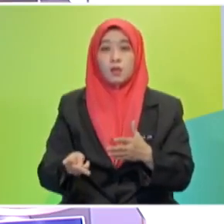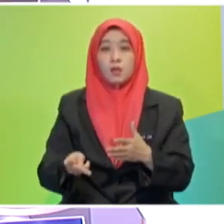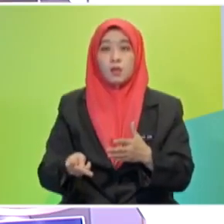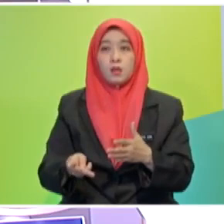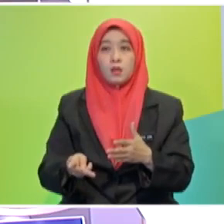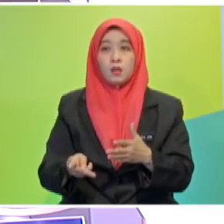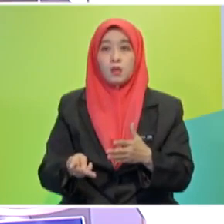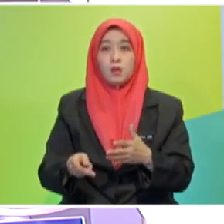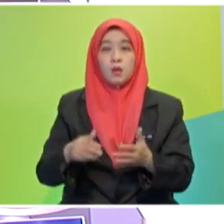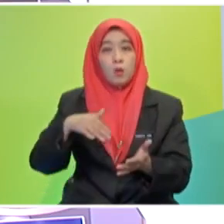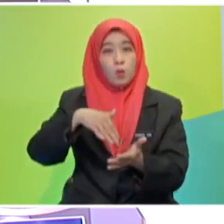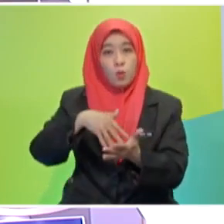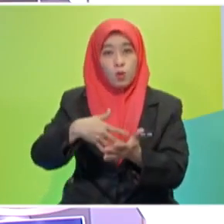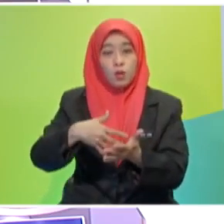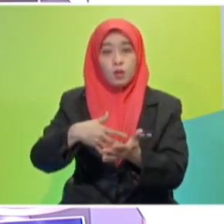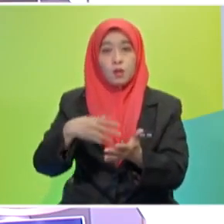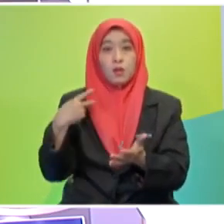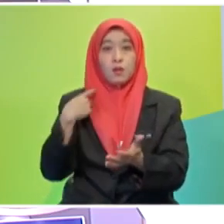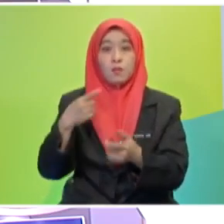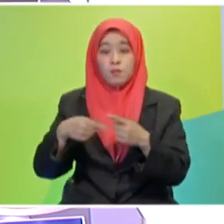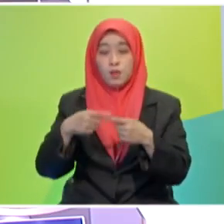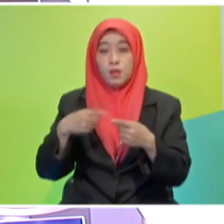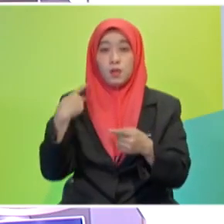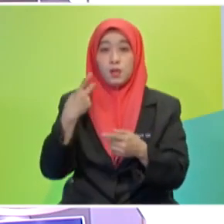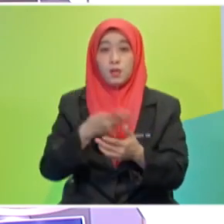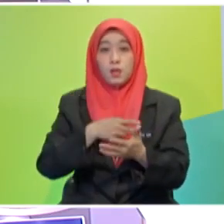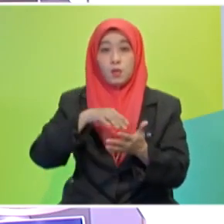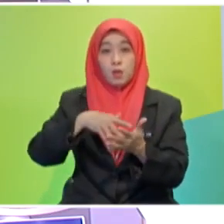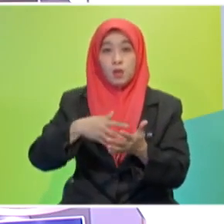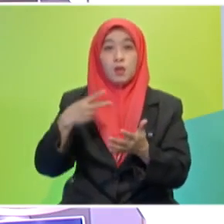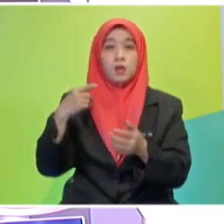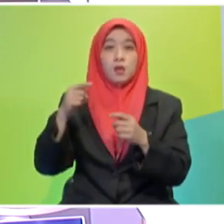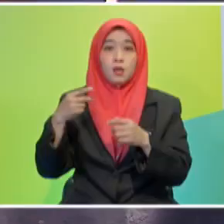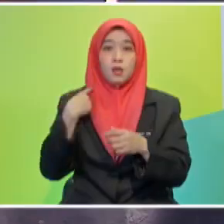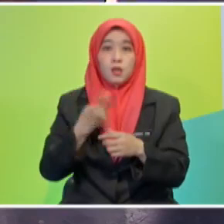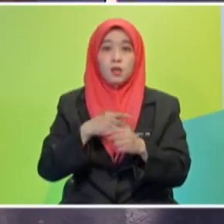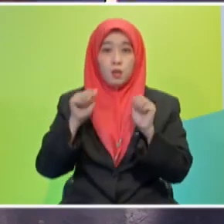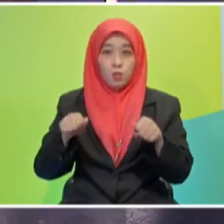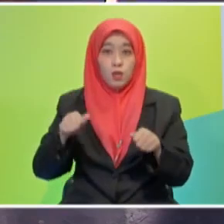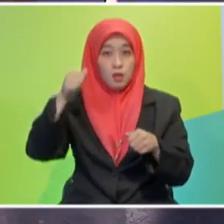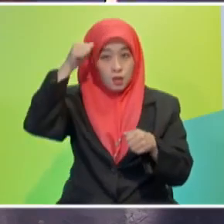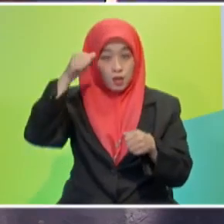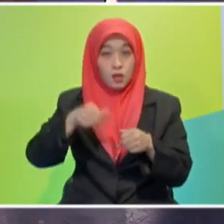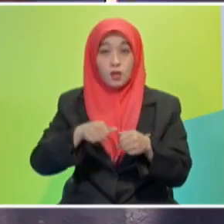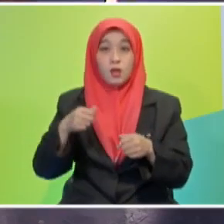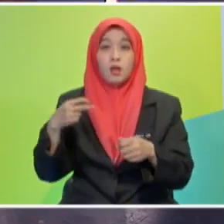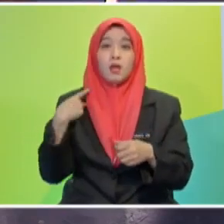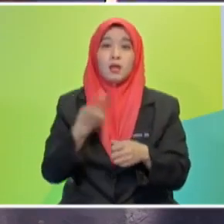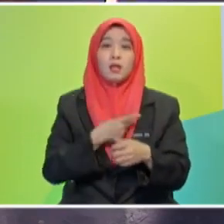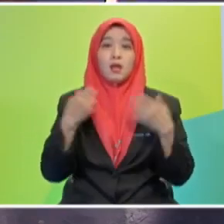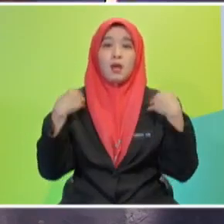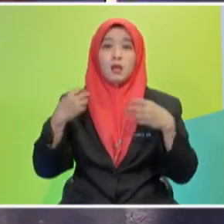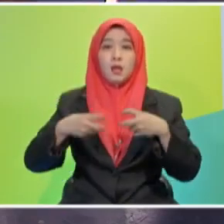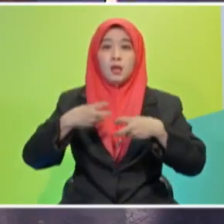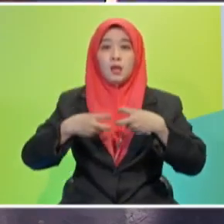Cikgu ulang lagi sekali sebab komponen? bila kita mengulang ni kita akan lebih mengingati. Baik, cikgu. Okey. Kita ada elektrik. Bagus. Kita ada